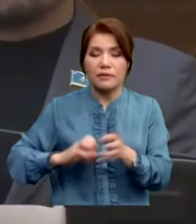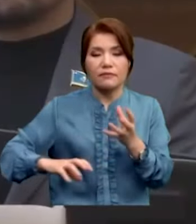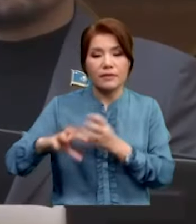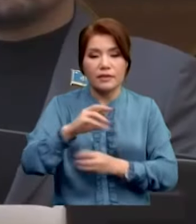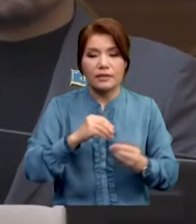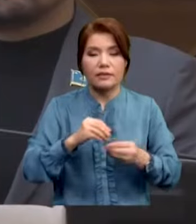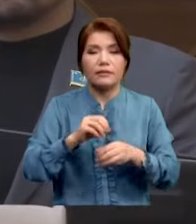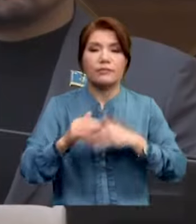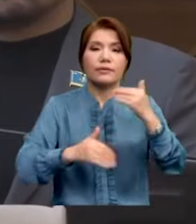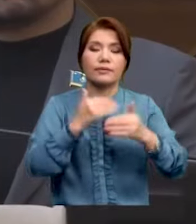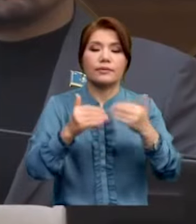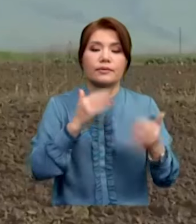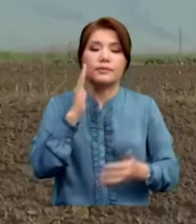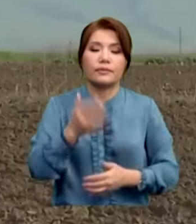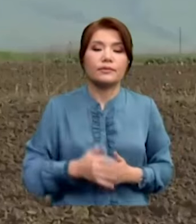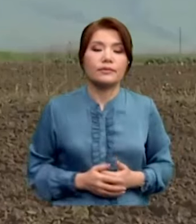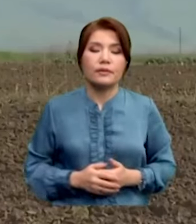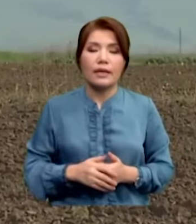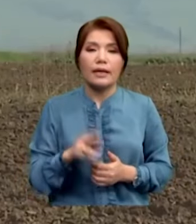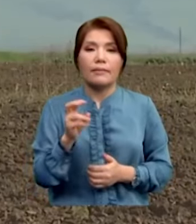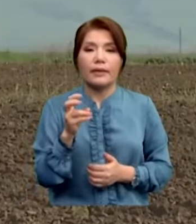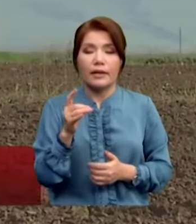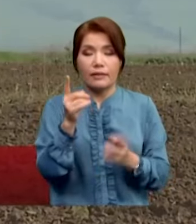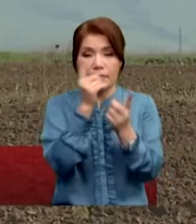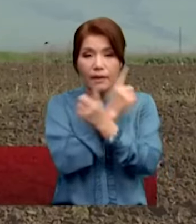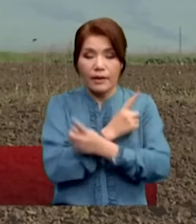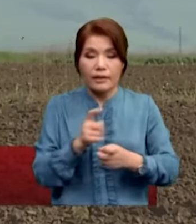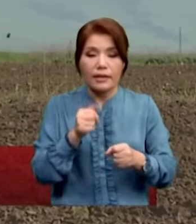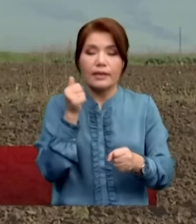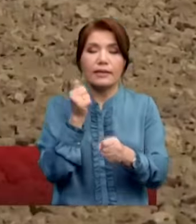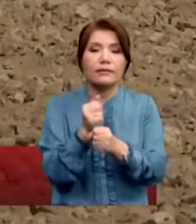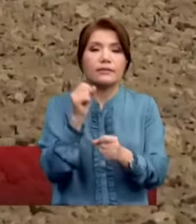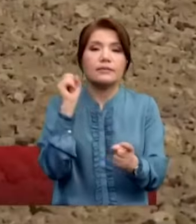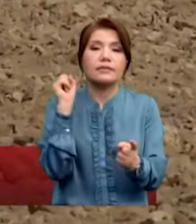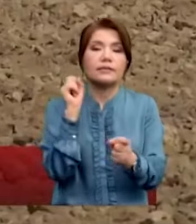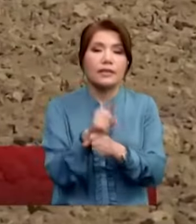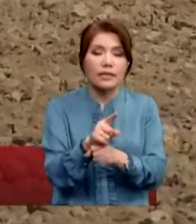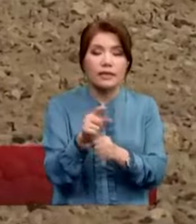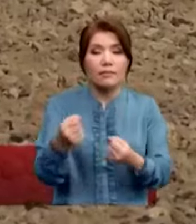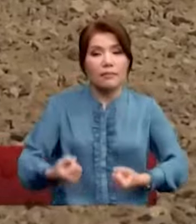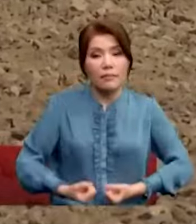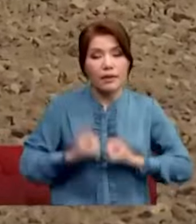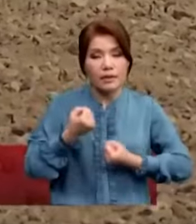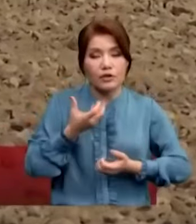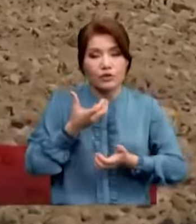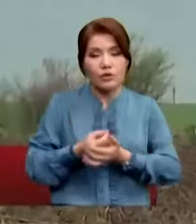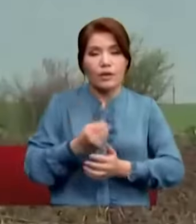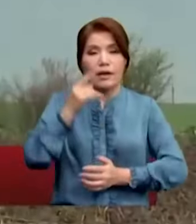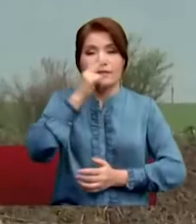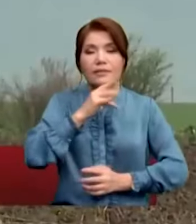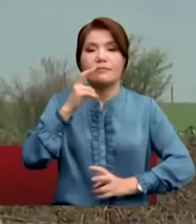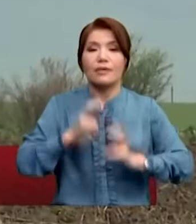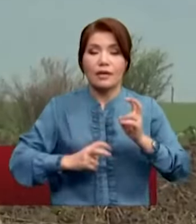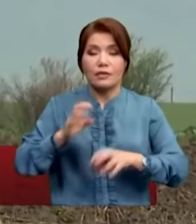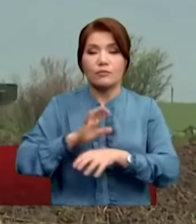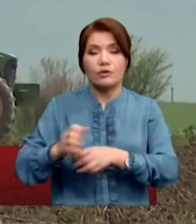барынша дамытамыз. Бектенов заявил, что основная задача – поддержка отечественного бизнеса. Кроме того,